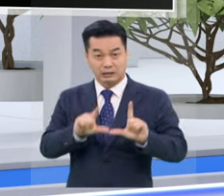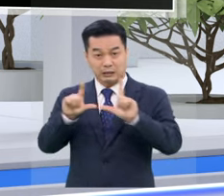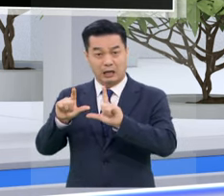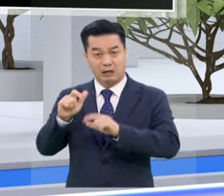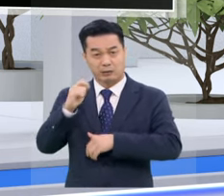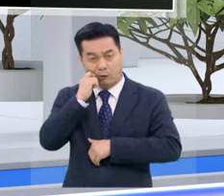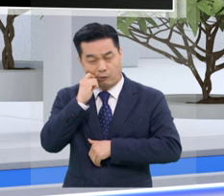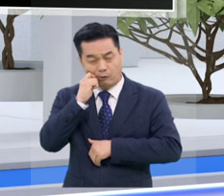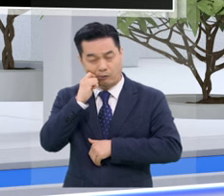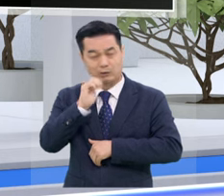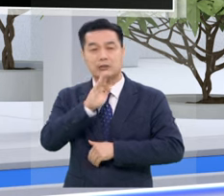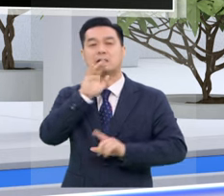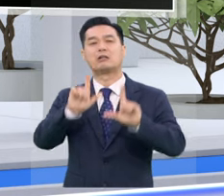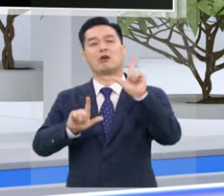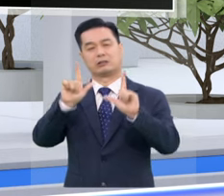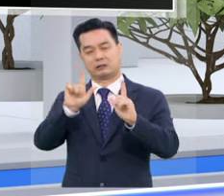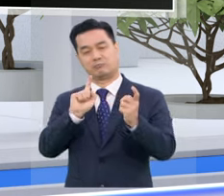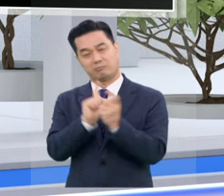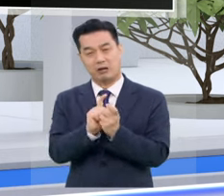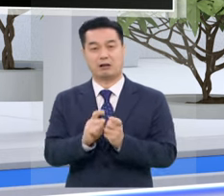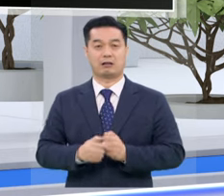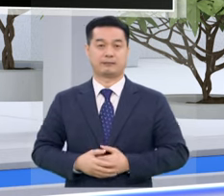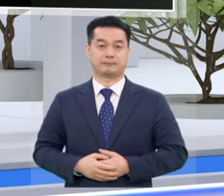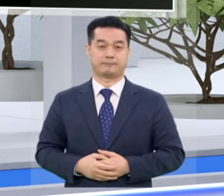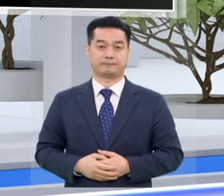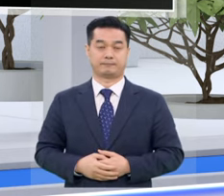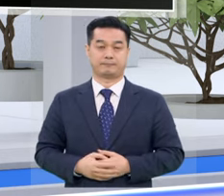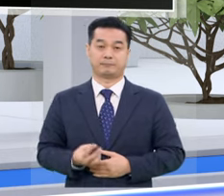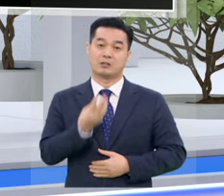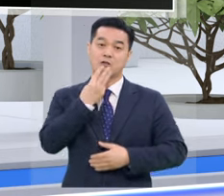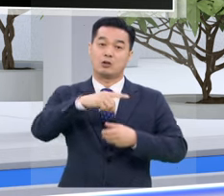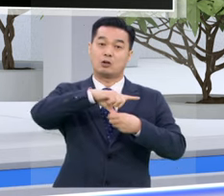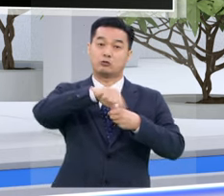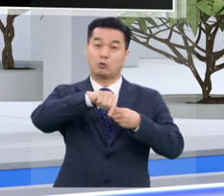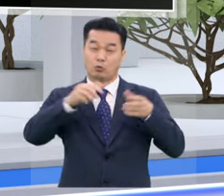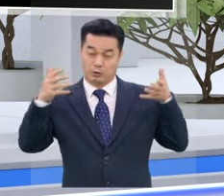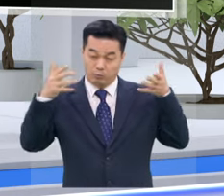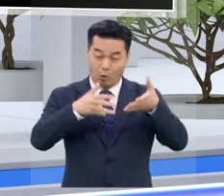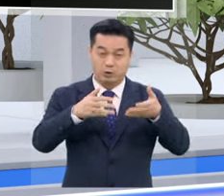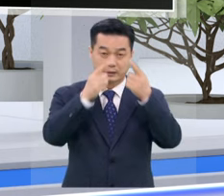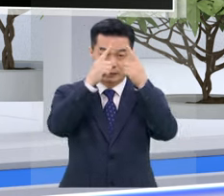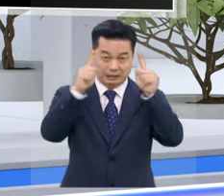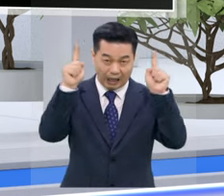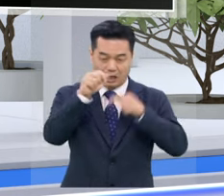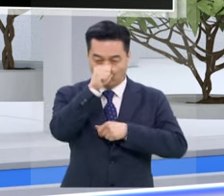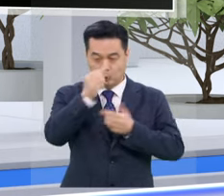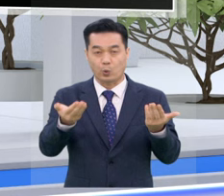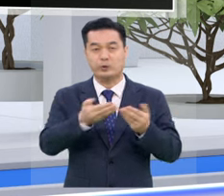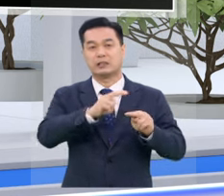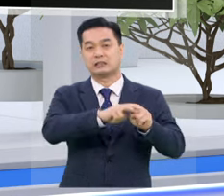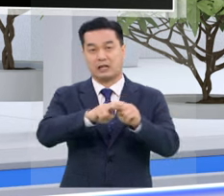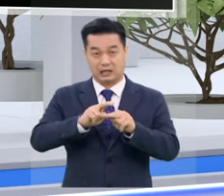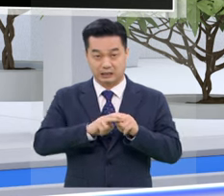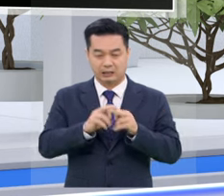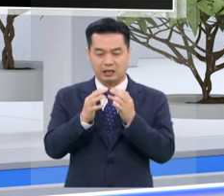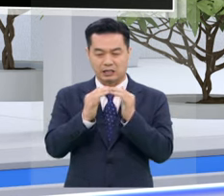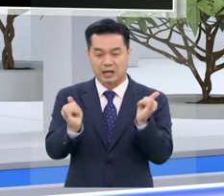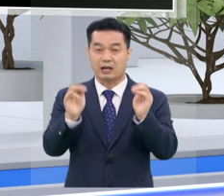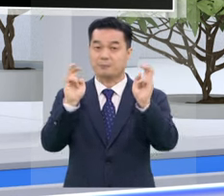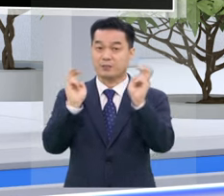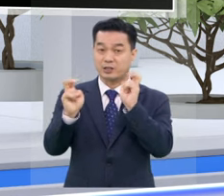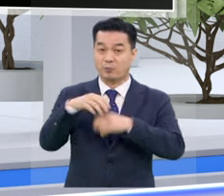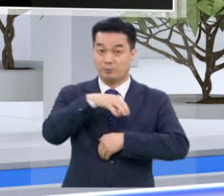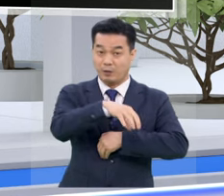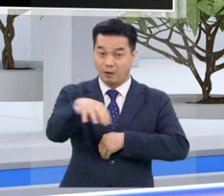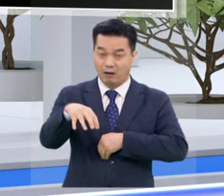못하는게 바로 현실입니다 수도권에 몰려 있는 대학과 양질의 일자리 사람과 기업은